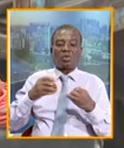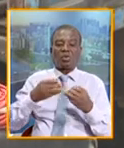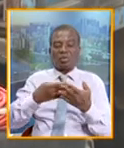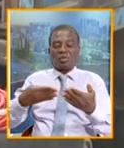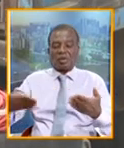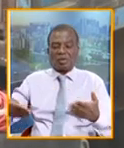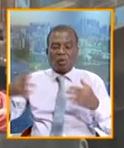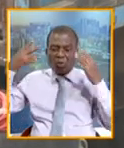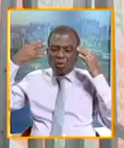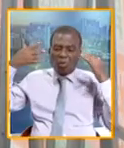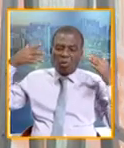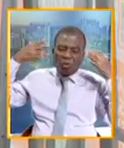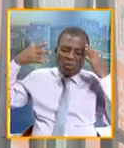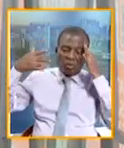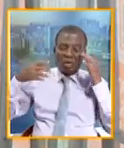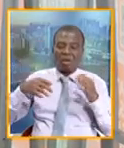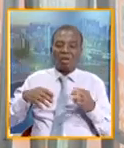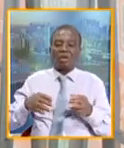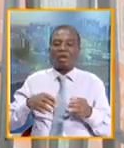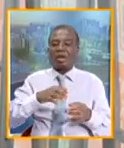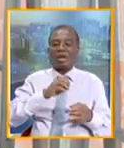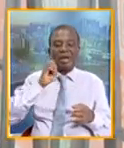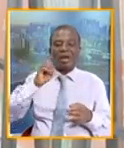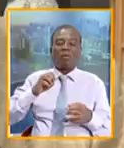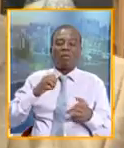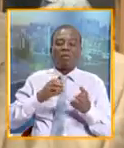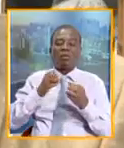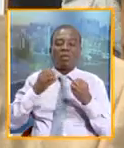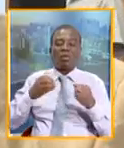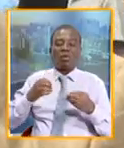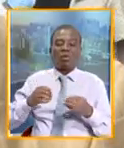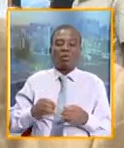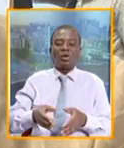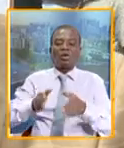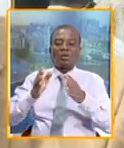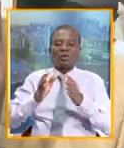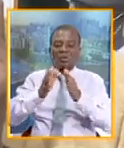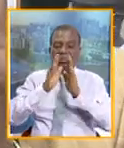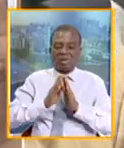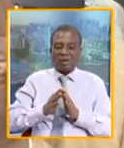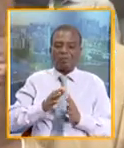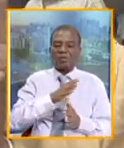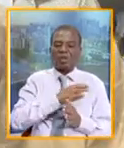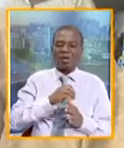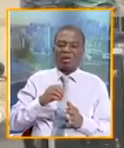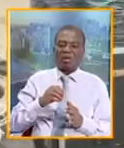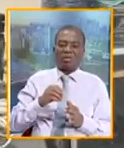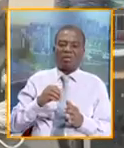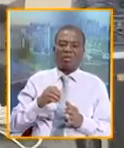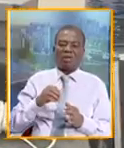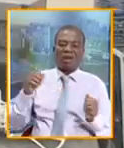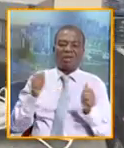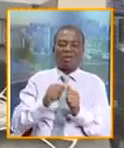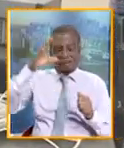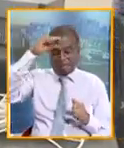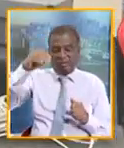d'animation est beaucoup sollicité en cette période de campagne électorale. Non, on est en train de charger, on arrive là. On a pris un peu de retard, mais on arrive. Avec